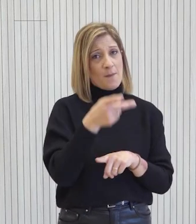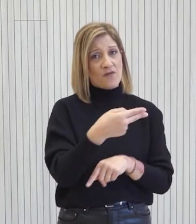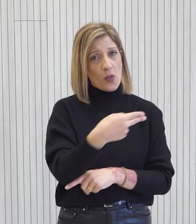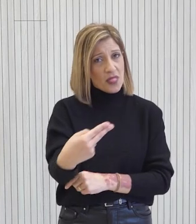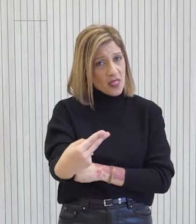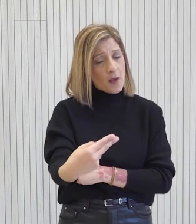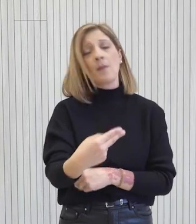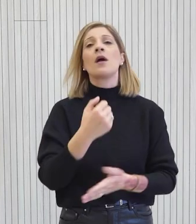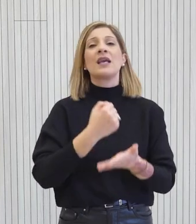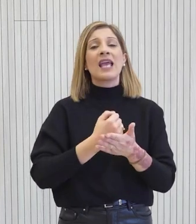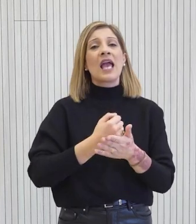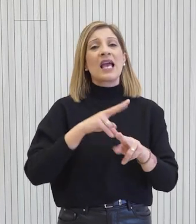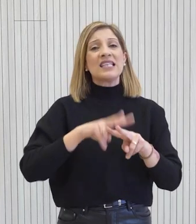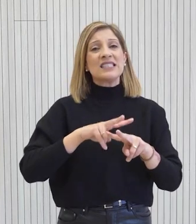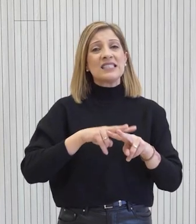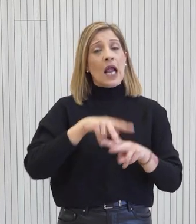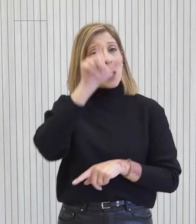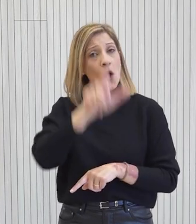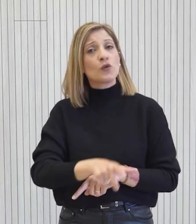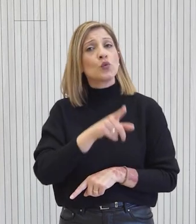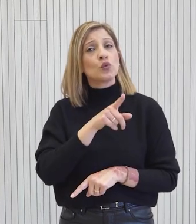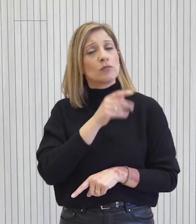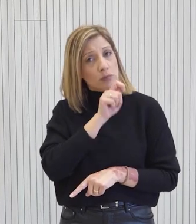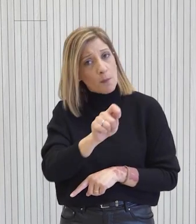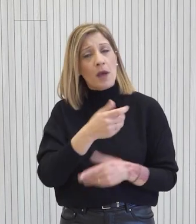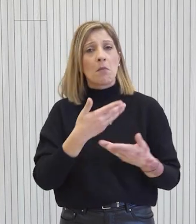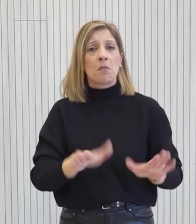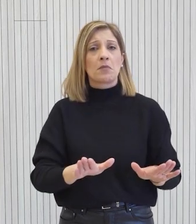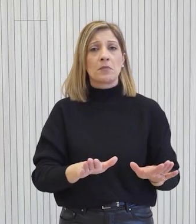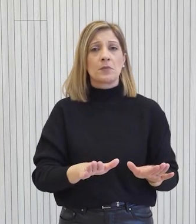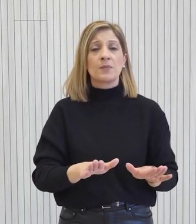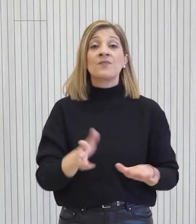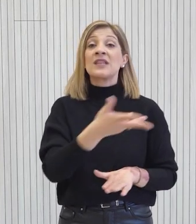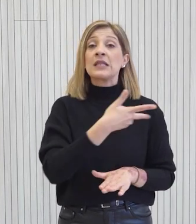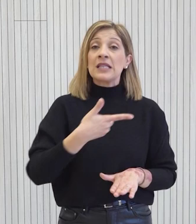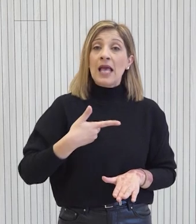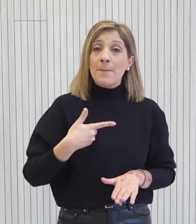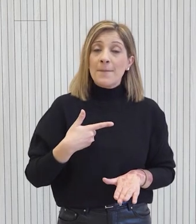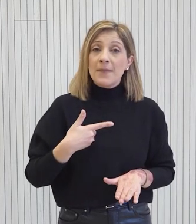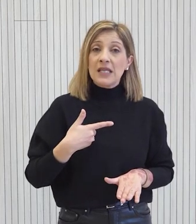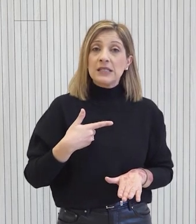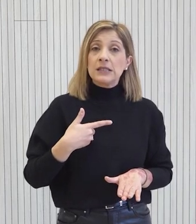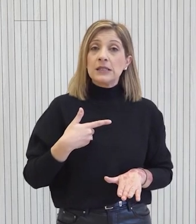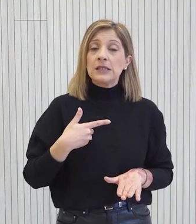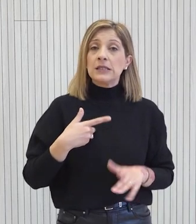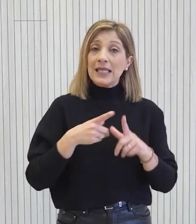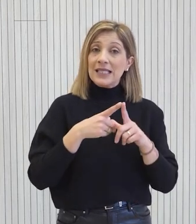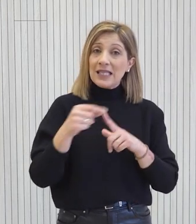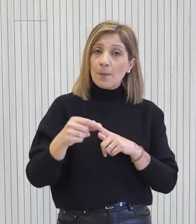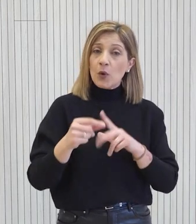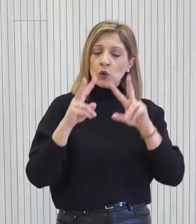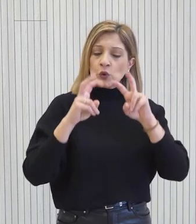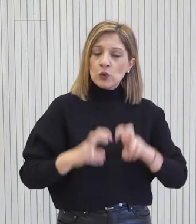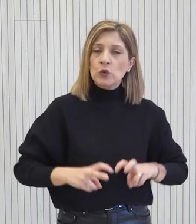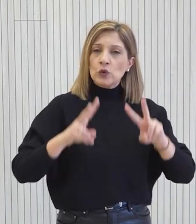έχουν γίνει και τοποθετήσεις από πλευράς του ίδιου του Ισραήλ. Από πλευράς δικής μας έχει γίνει ένας πολύ